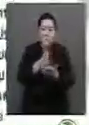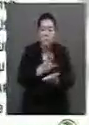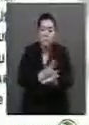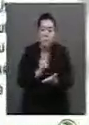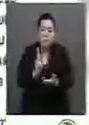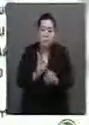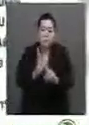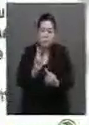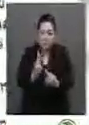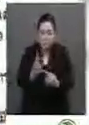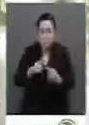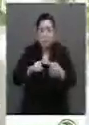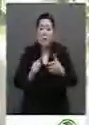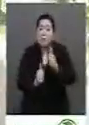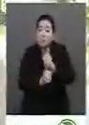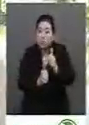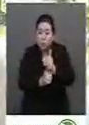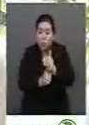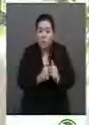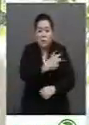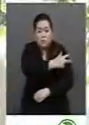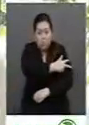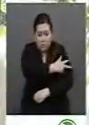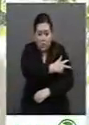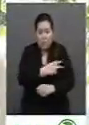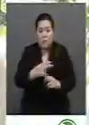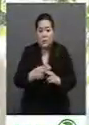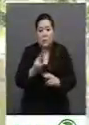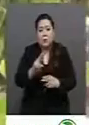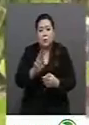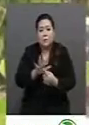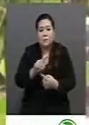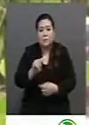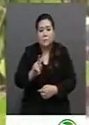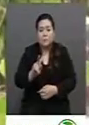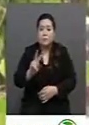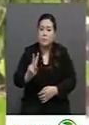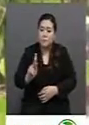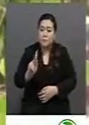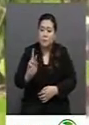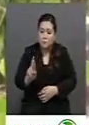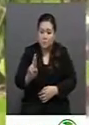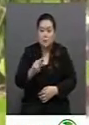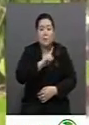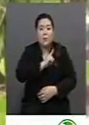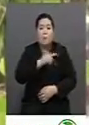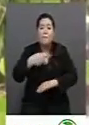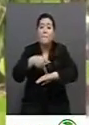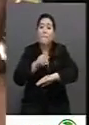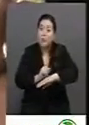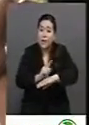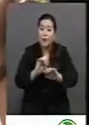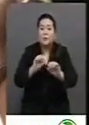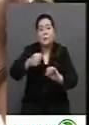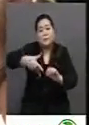ะคะอย่างผู้ช่วยศาสตราจารย์ดร.รัฐกรคิดการประธานที่ประชุมประธานสภาคณาจารย์และข้าราชการแห่งประเท